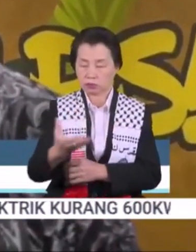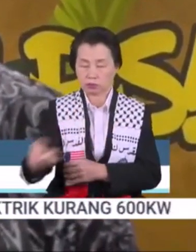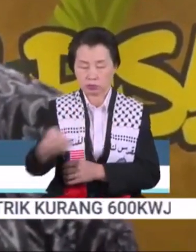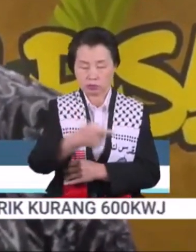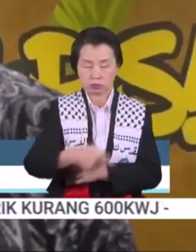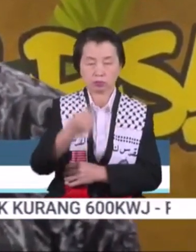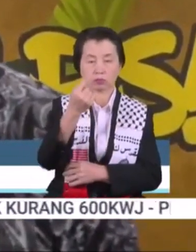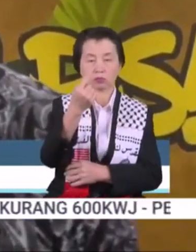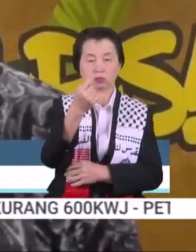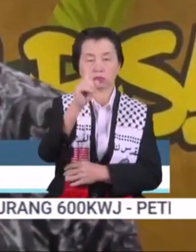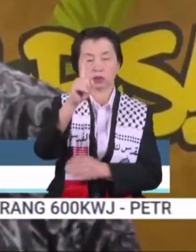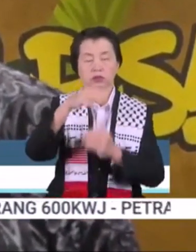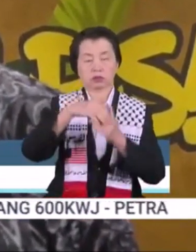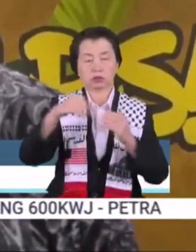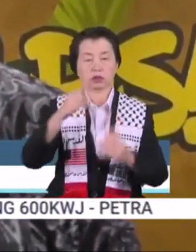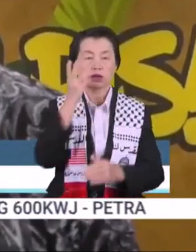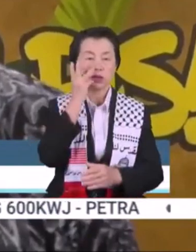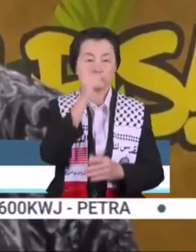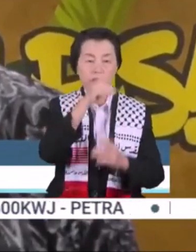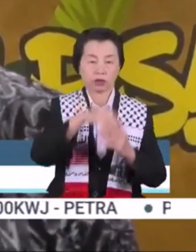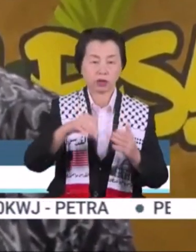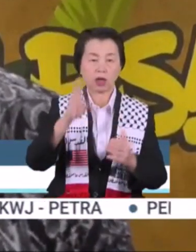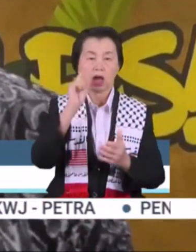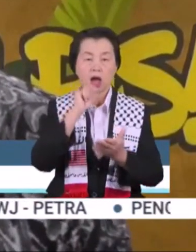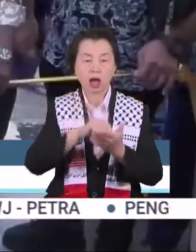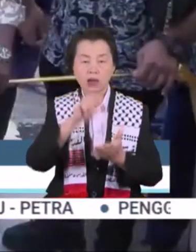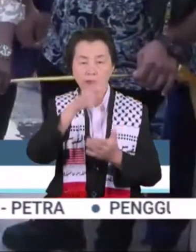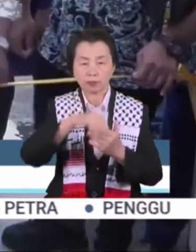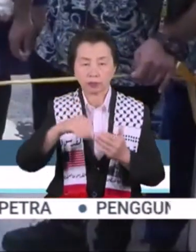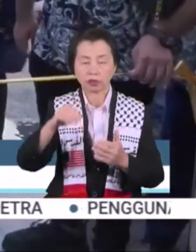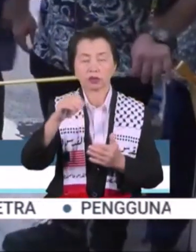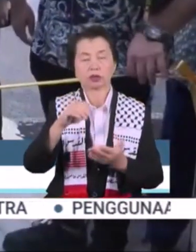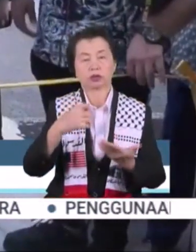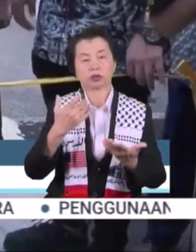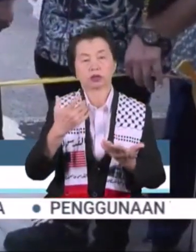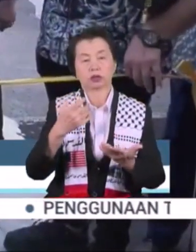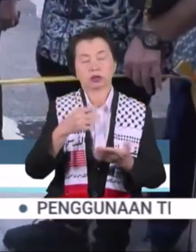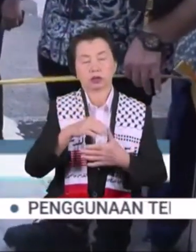berharga RM1. Maksudnya nasi seringgit, ayam seringgit, daging seringgit.